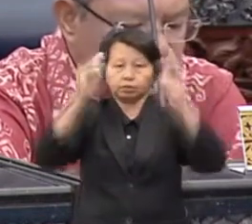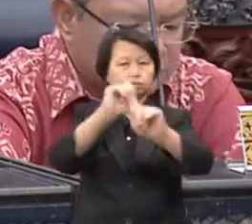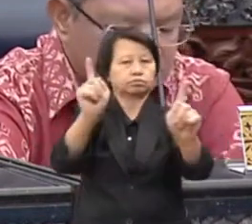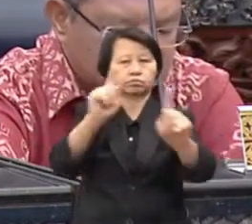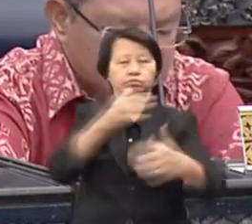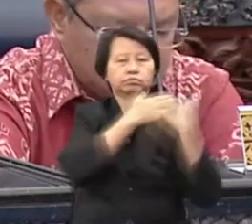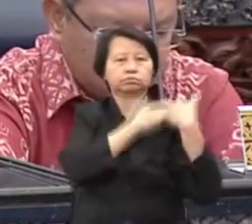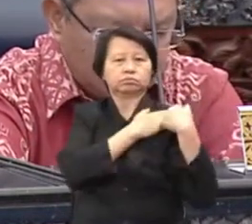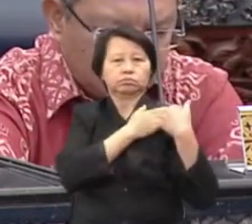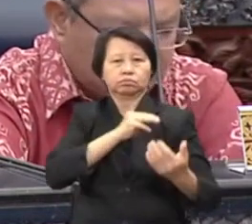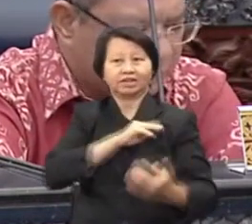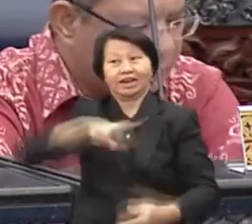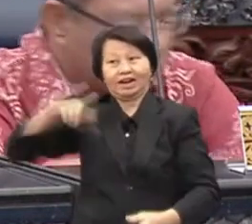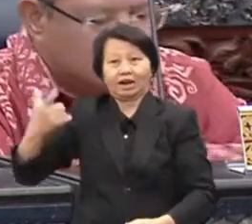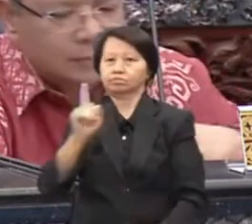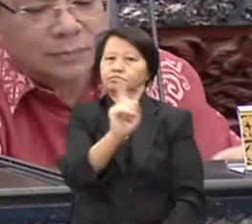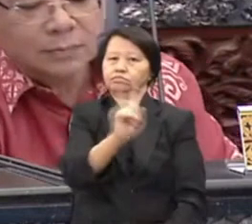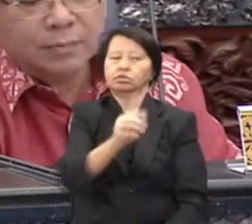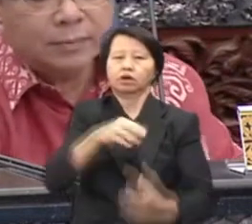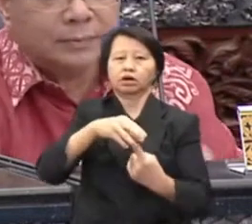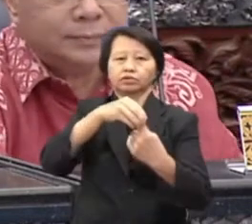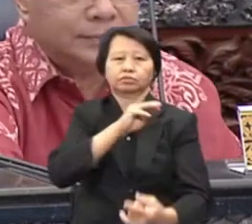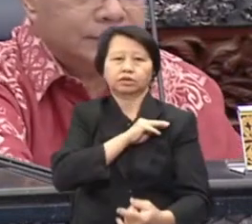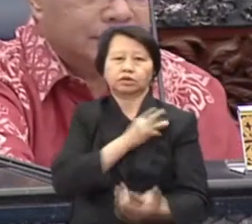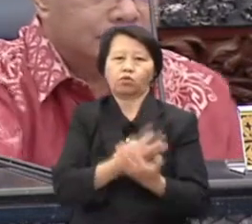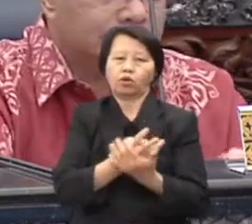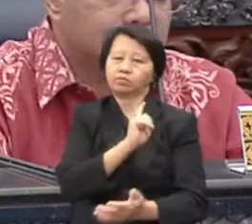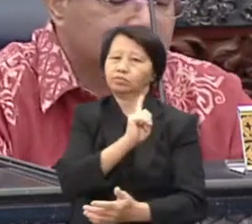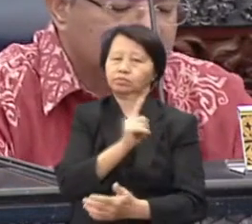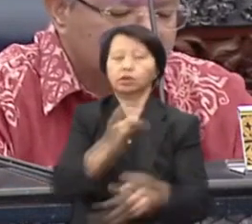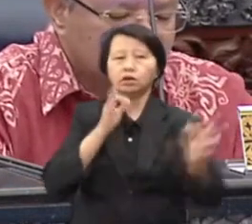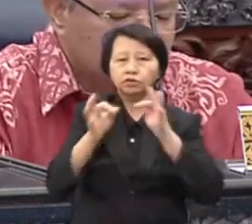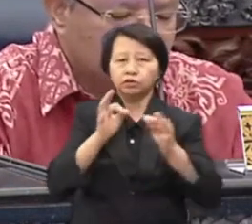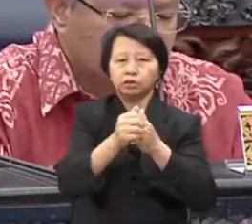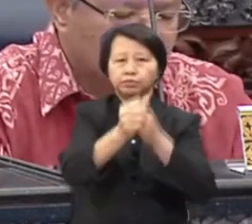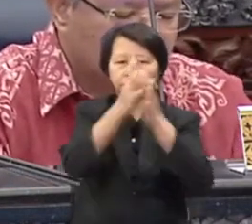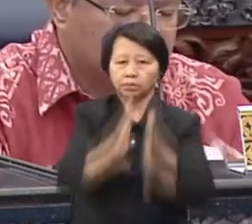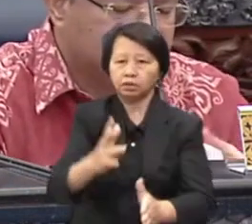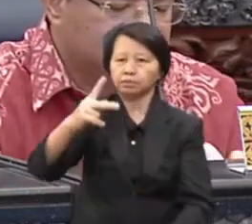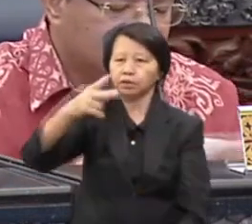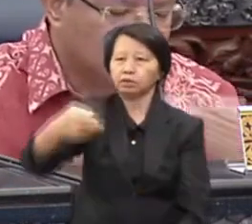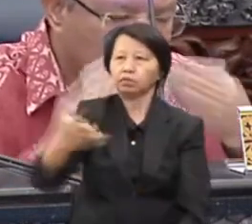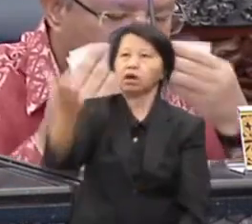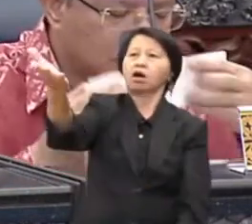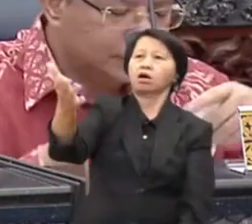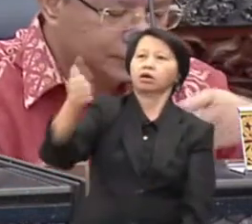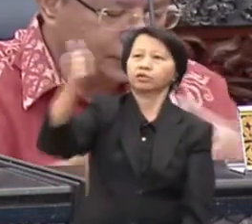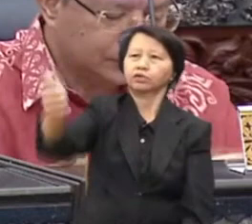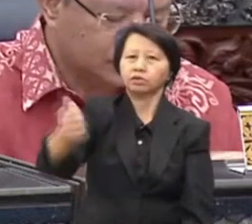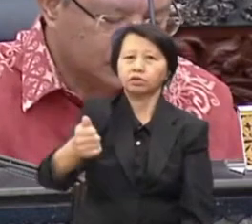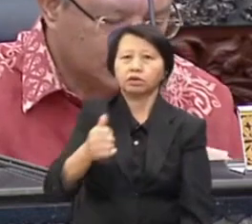akan memegang jawatan menteri lain terutamanya Menteri Keuangan jelas pemimpin partai harapan sendiri dengan